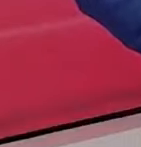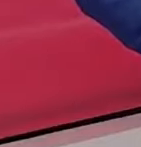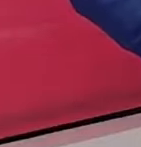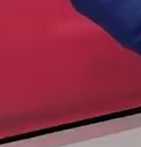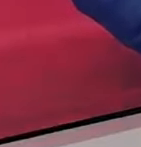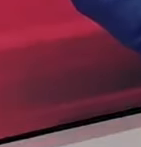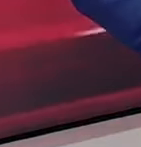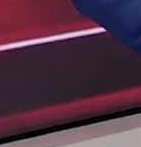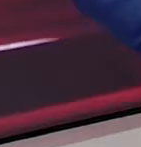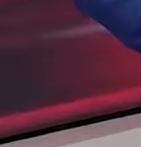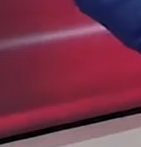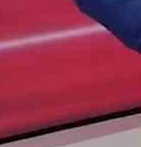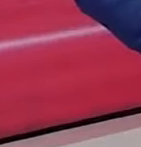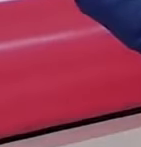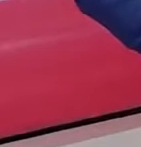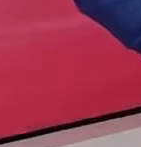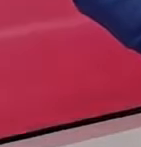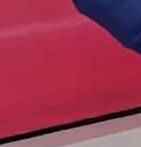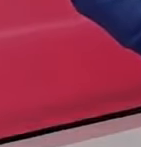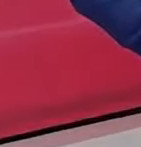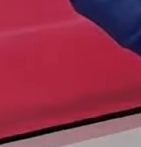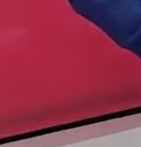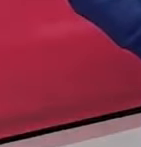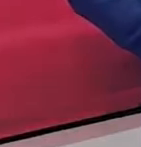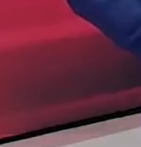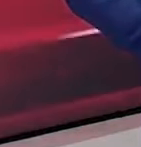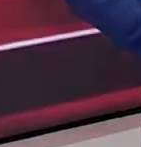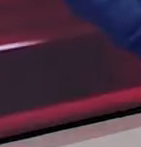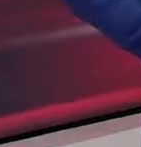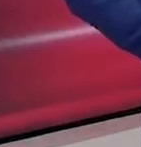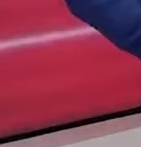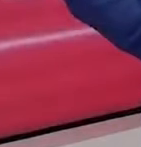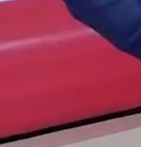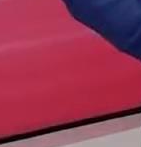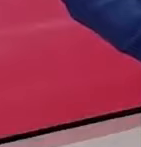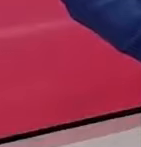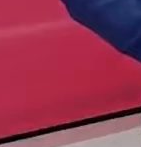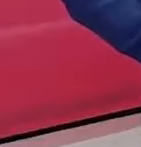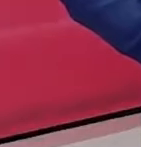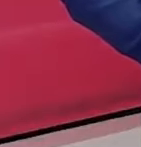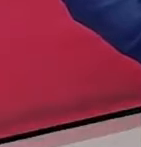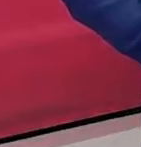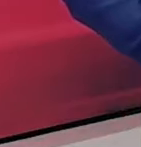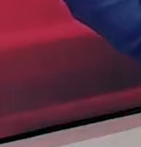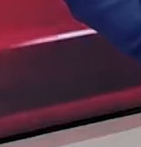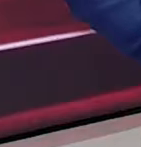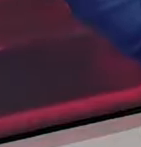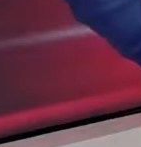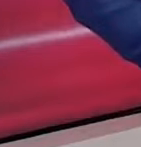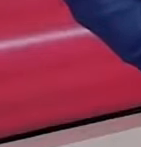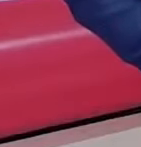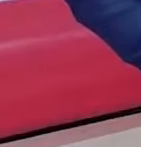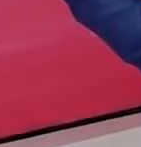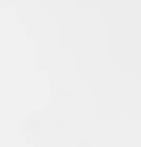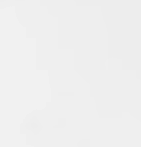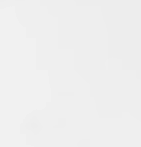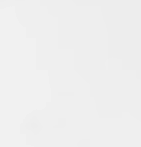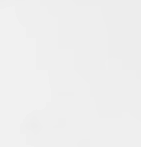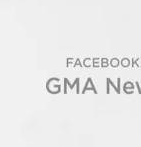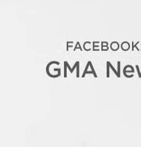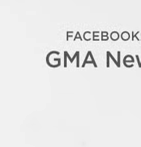sa YouTube. Sa mga kapuso abroad, samahan niyo kami sa GMA Pinoy TV at sa www.gmanews.tv.